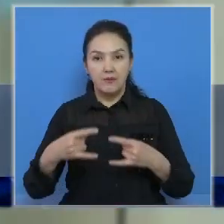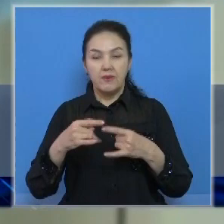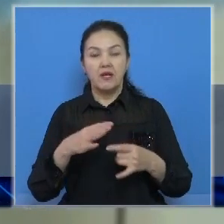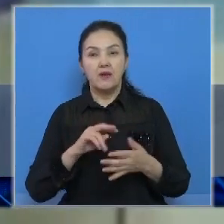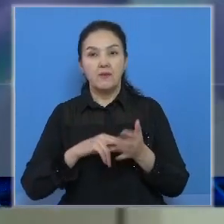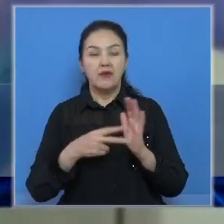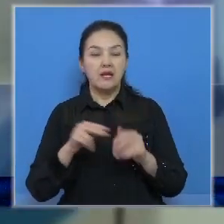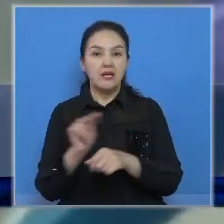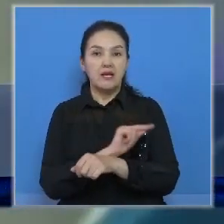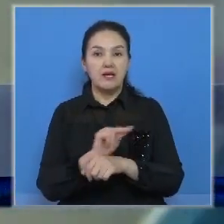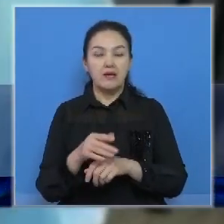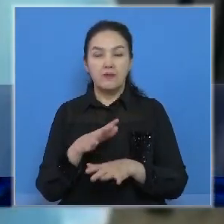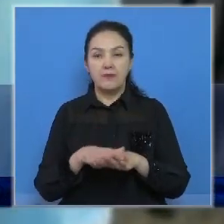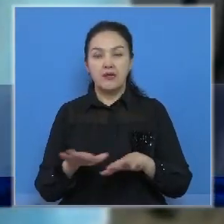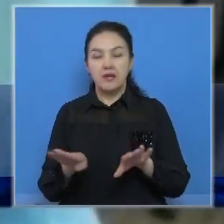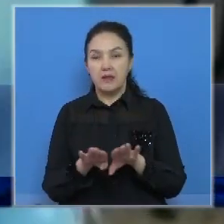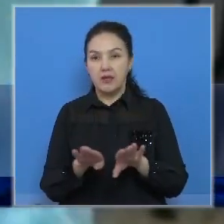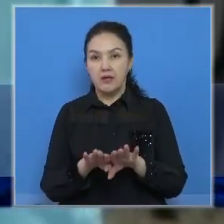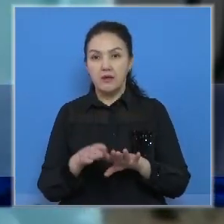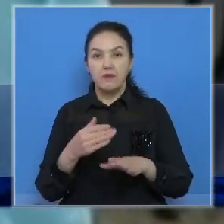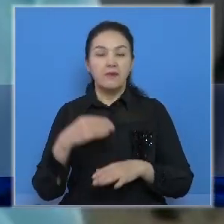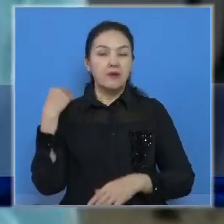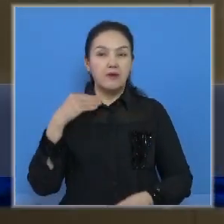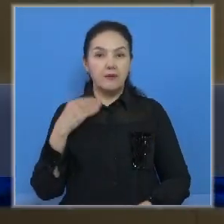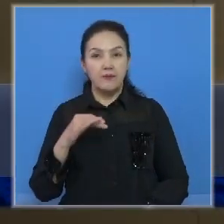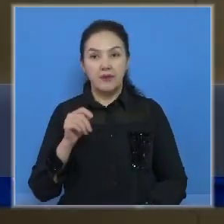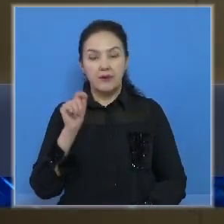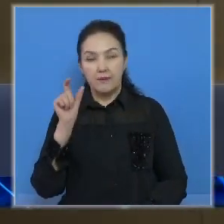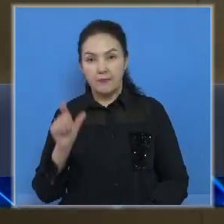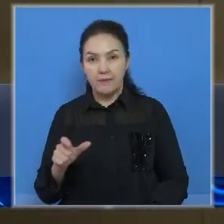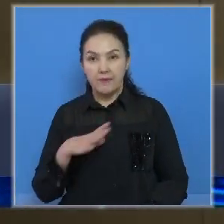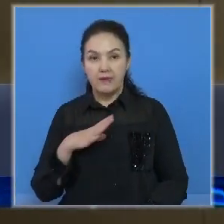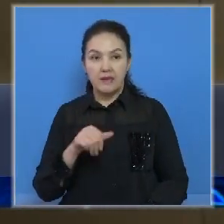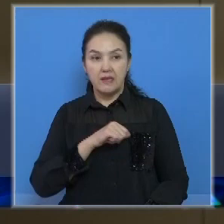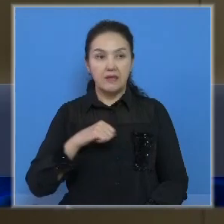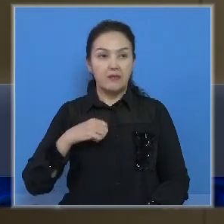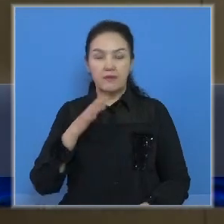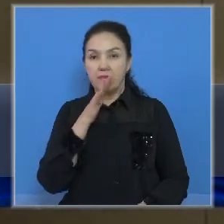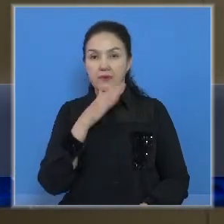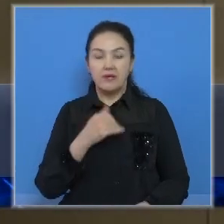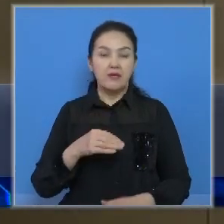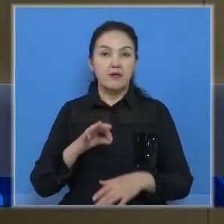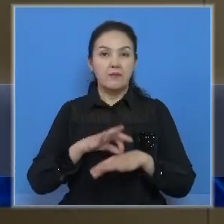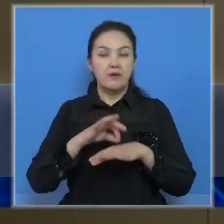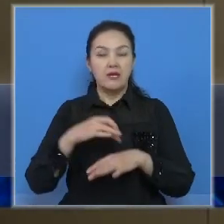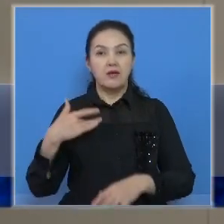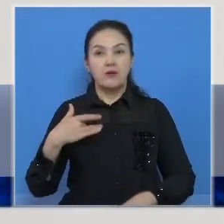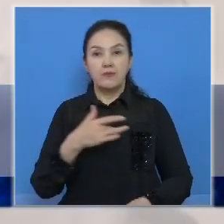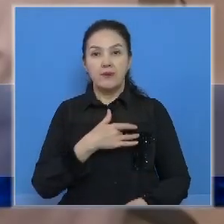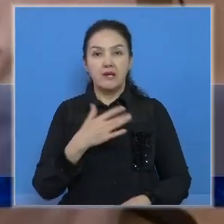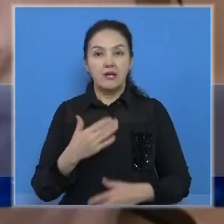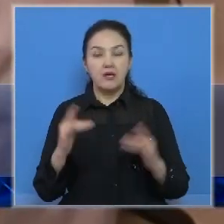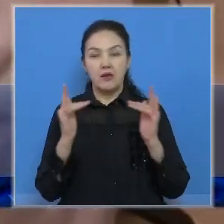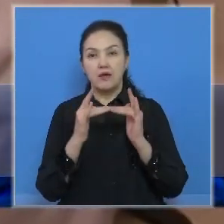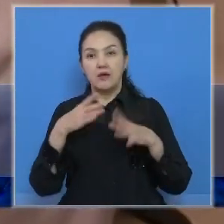плана лечения. Такие мировые стандарты доступны и актюбинским пациентам. Да и само время нахождения больных туберкулезом на больничной